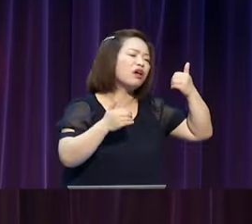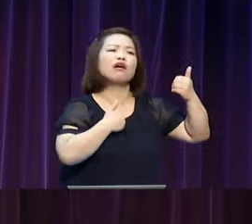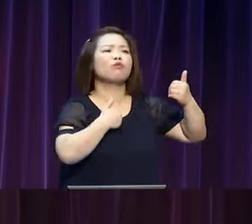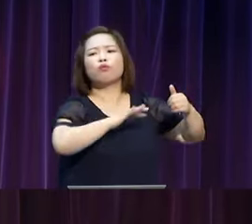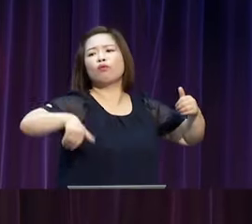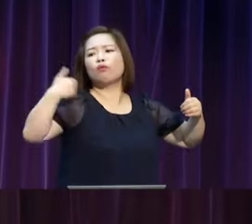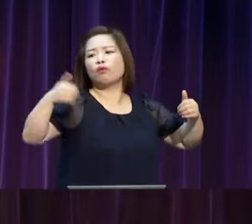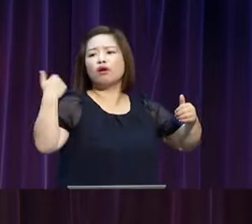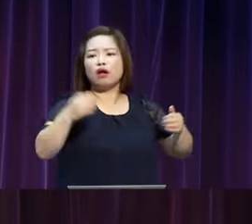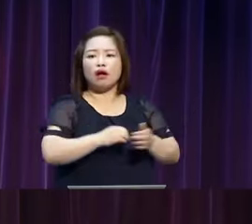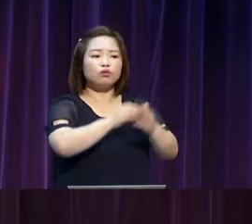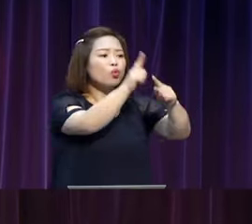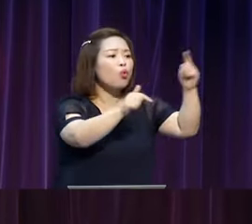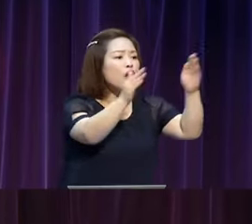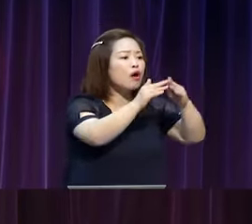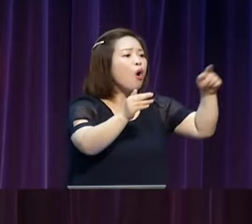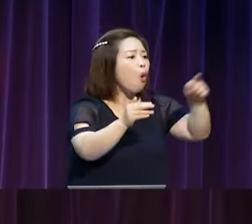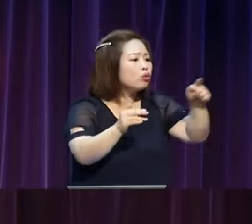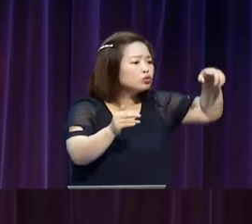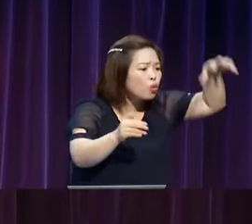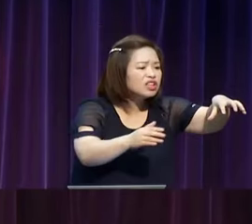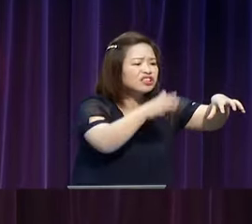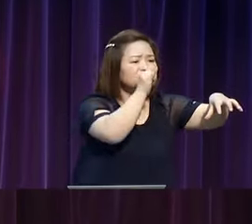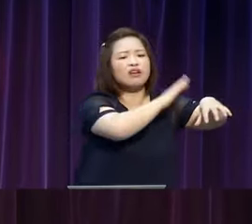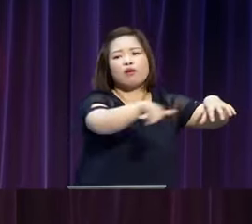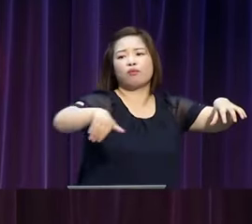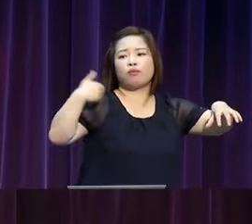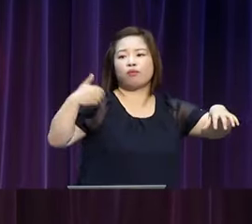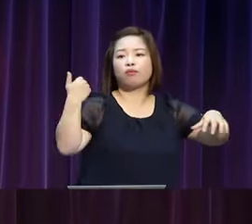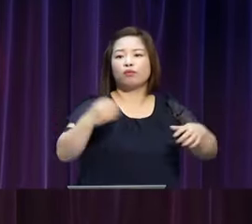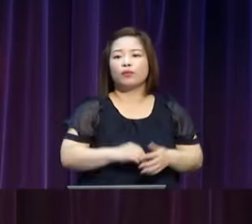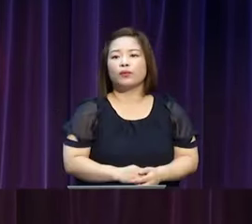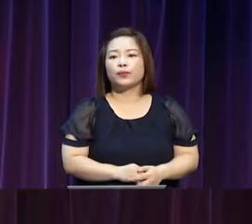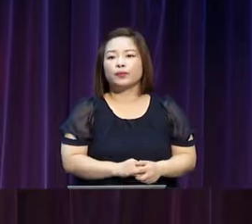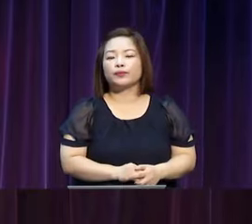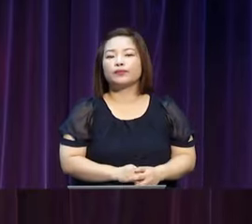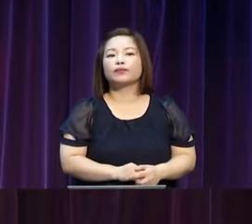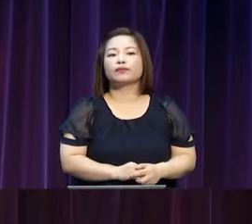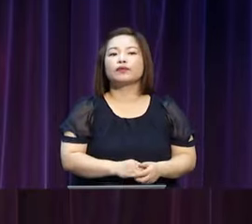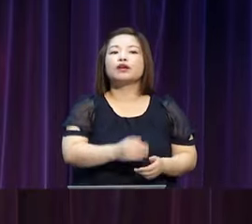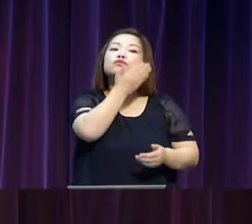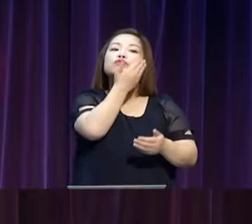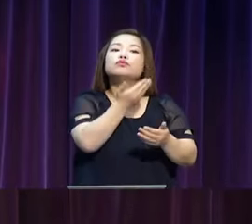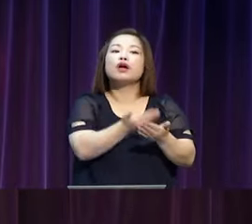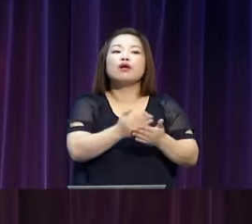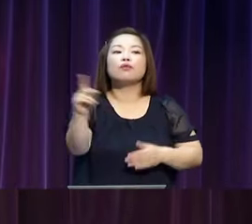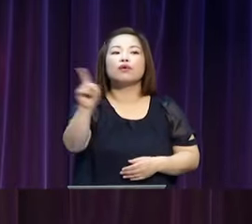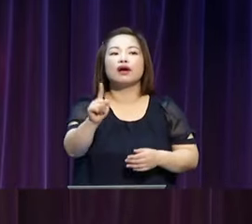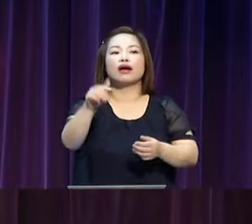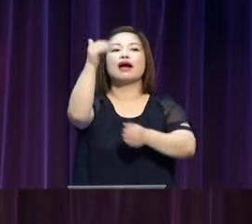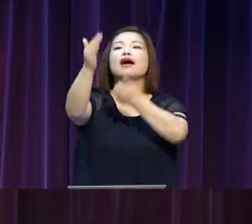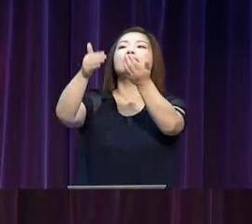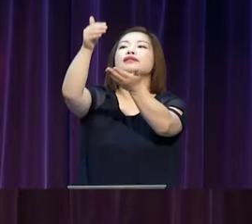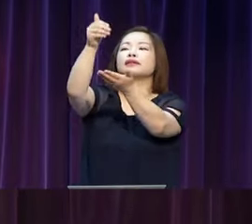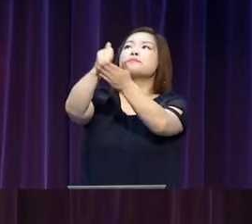교회가 어디 있는지 몰라요. 왜? 관심도 없고. 중요한 것은 하나님의